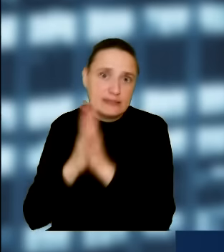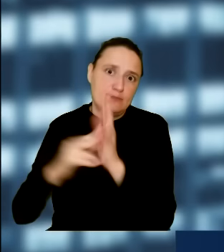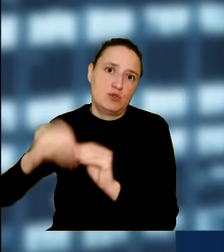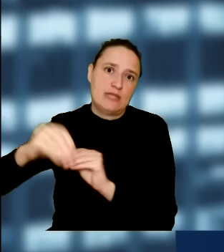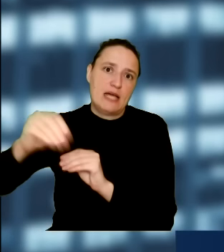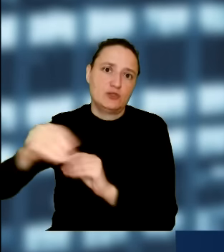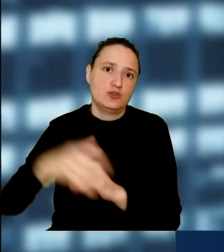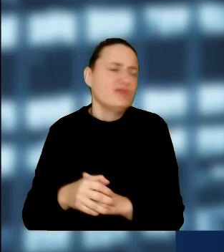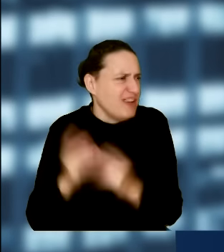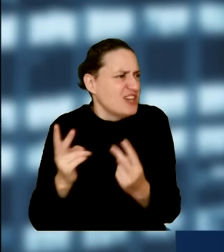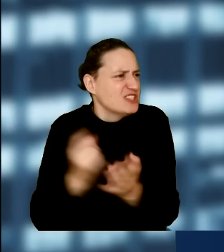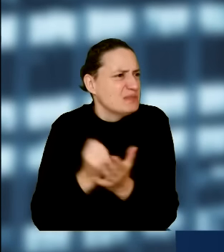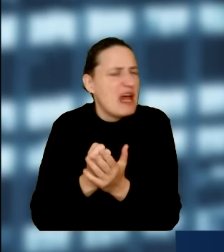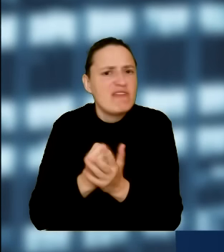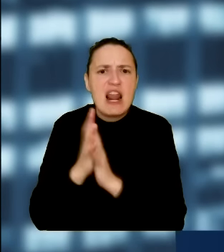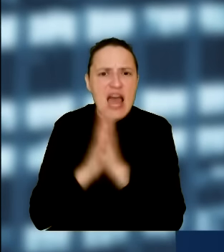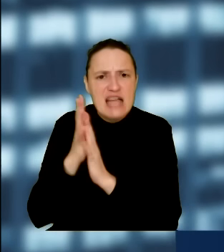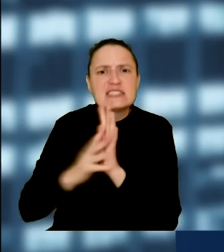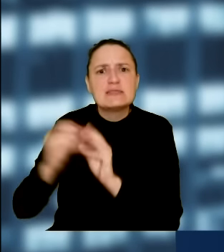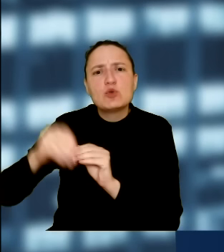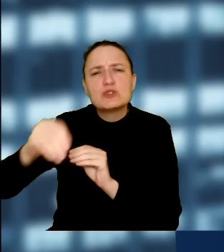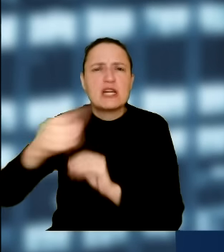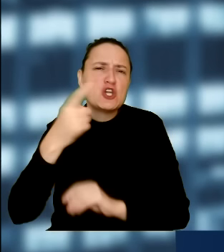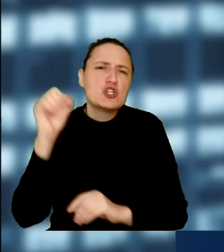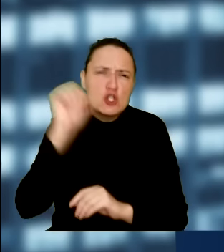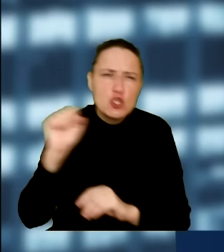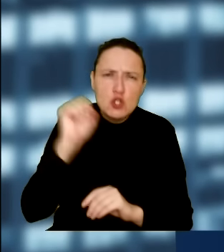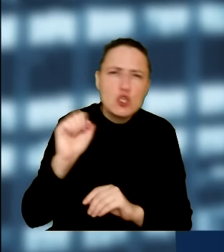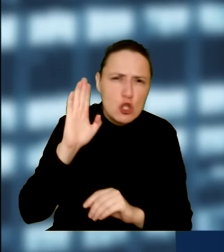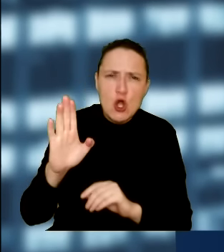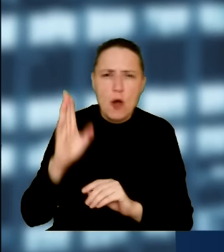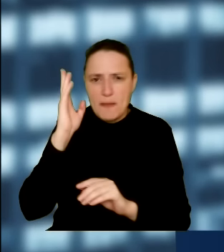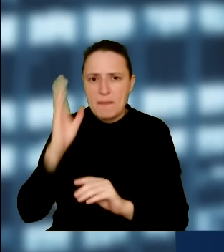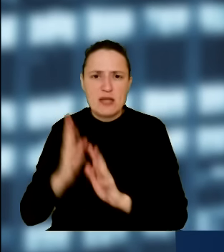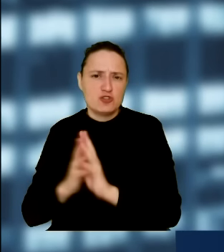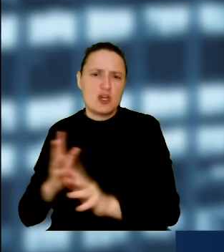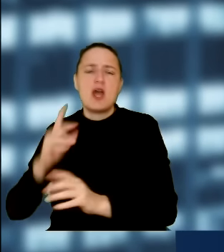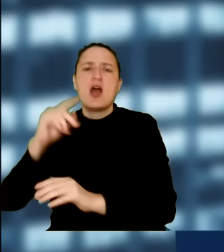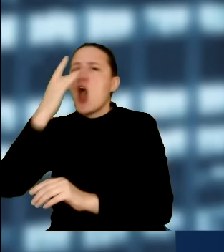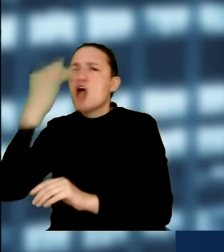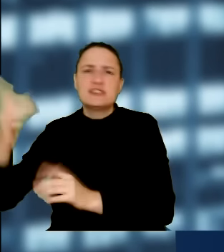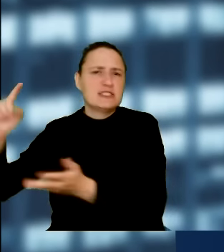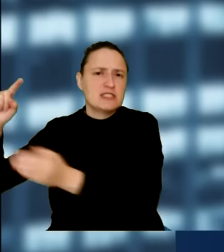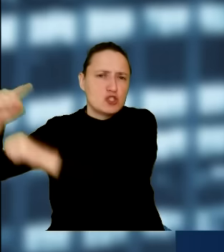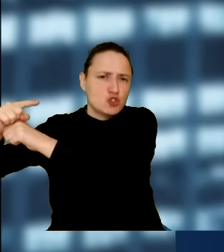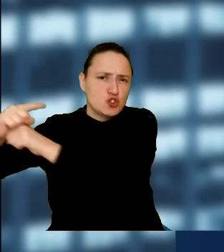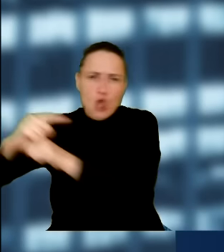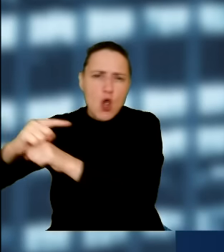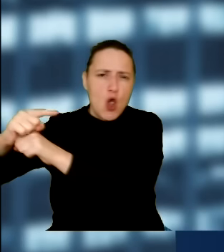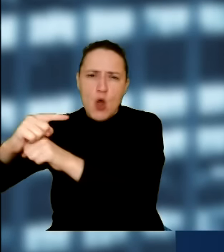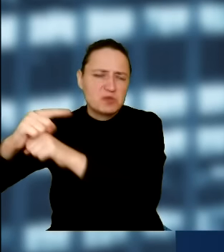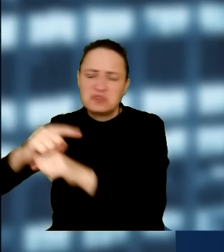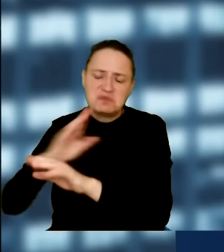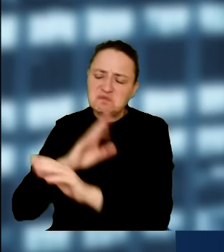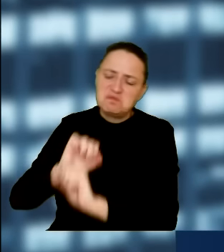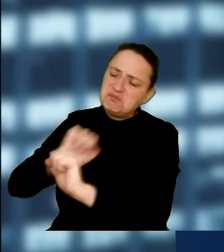bardzo ważne. Jak takie dęby staną na drodze tych ruskich tanków, znaczy tam, no